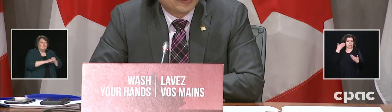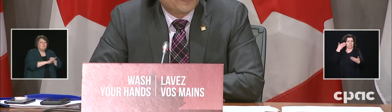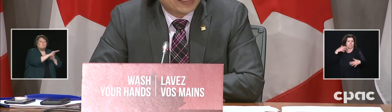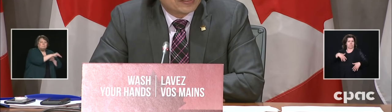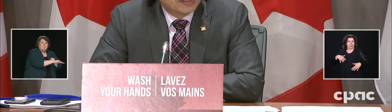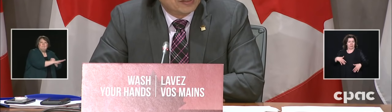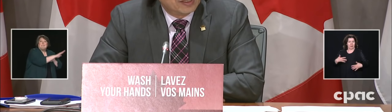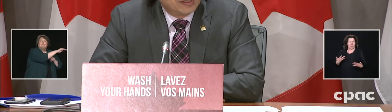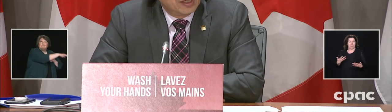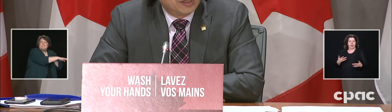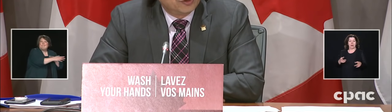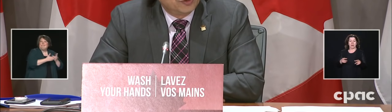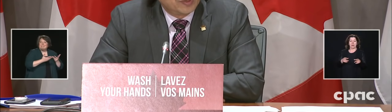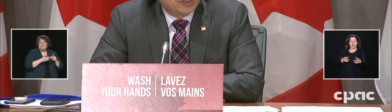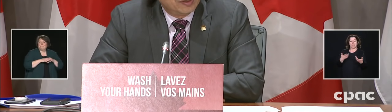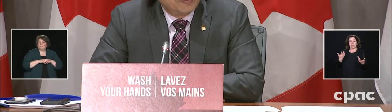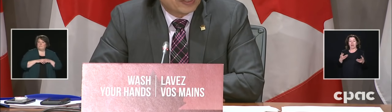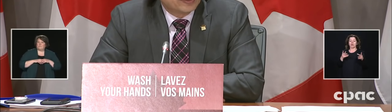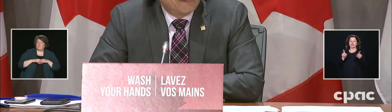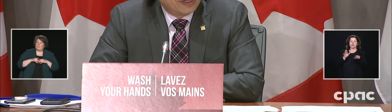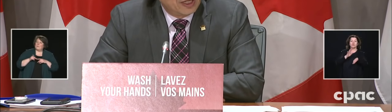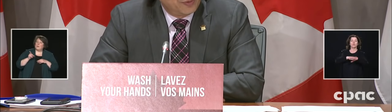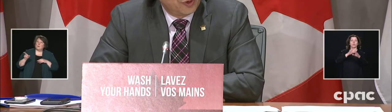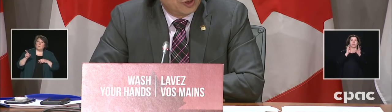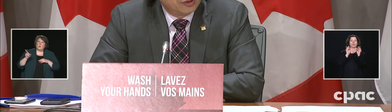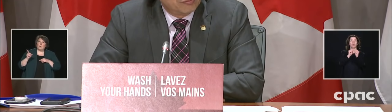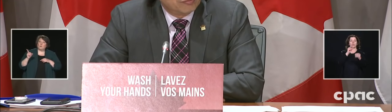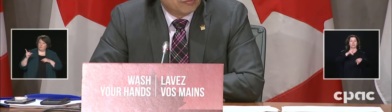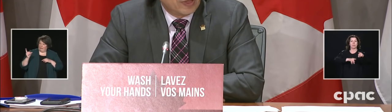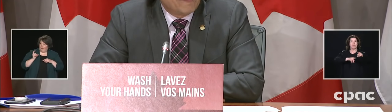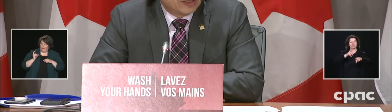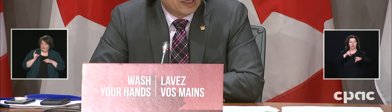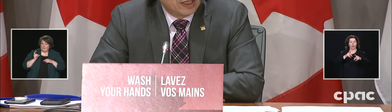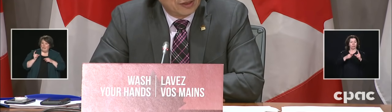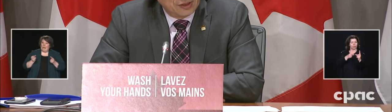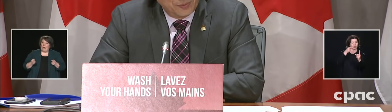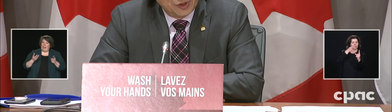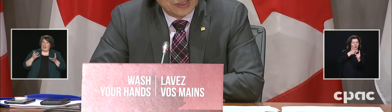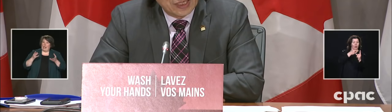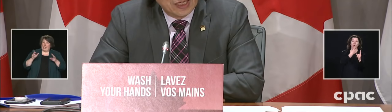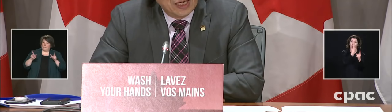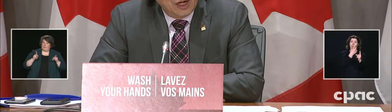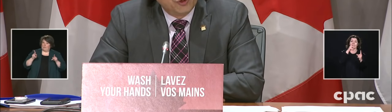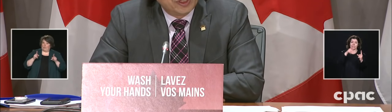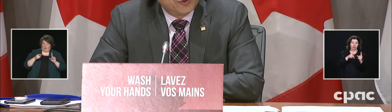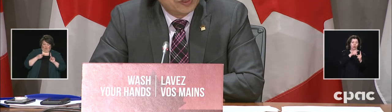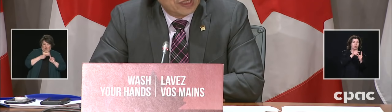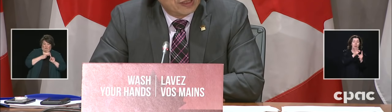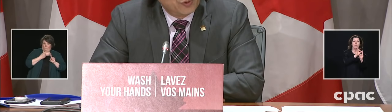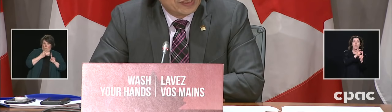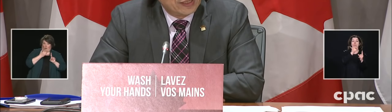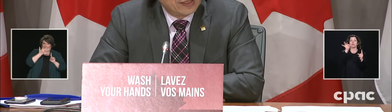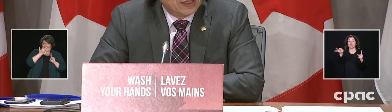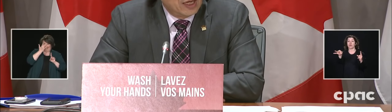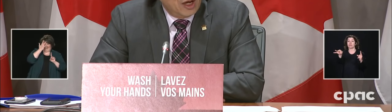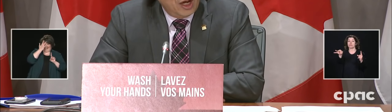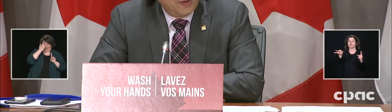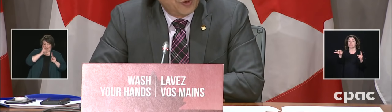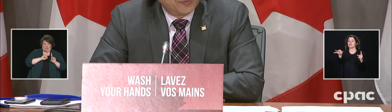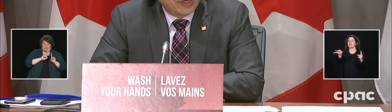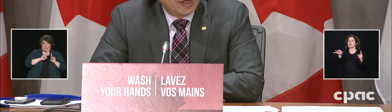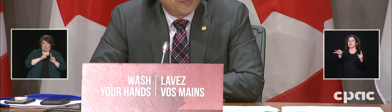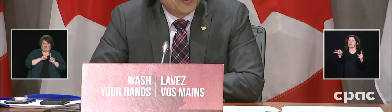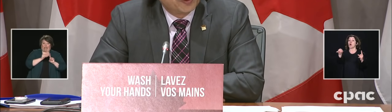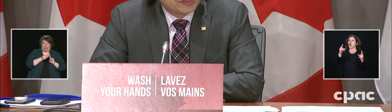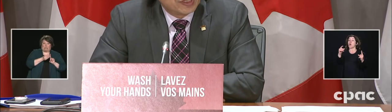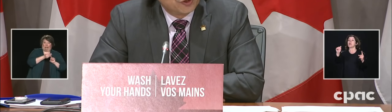le nombre de personnes qu'une personne infectée peut infecté de plus. Au début, c'était un